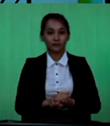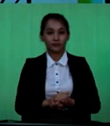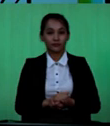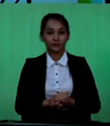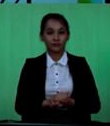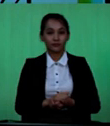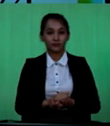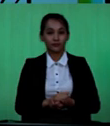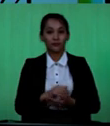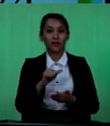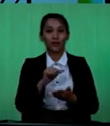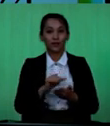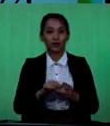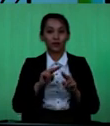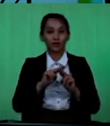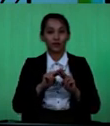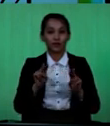ekan? 60.